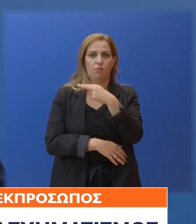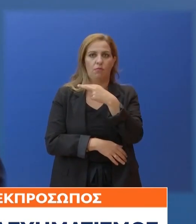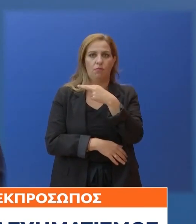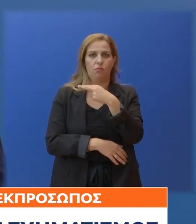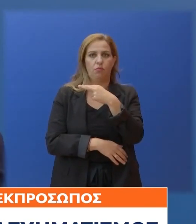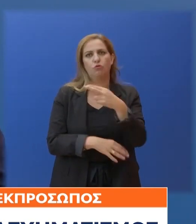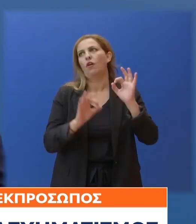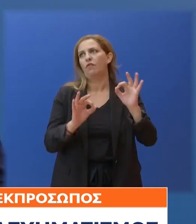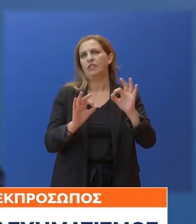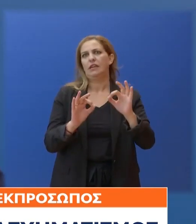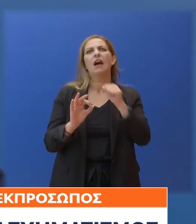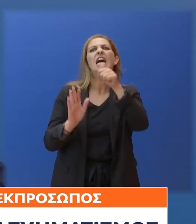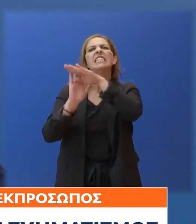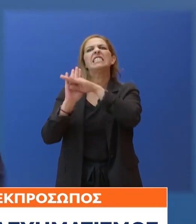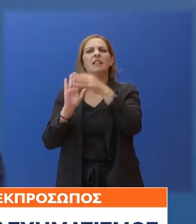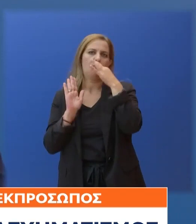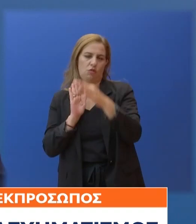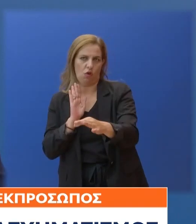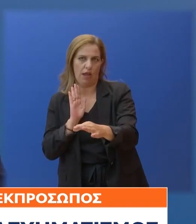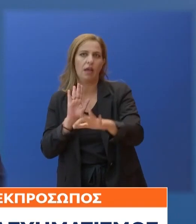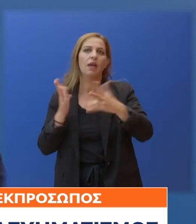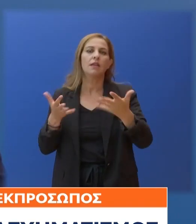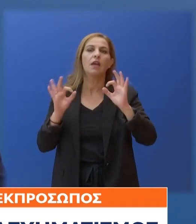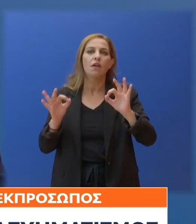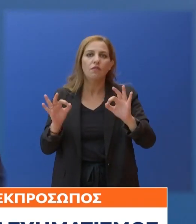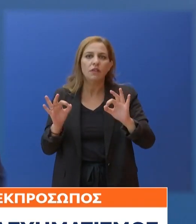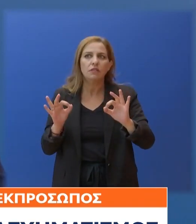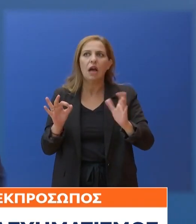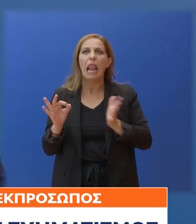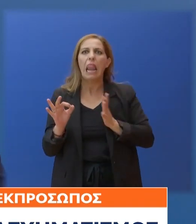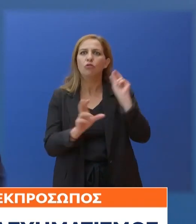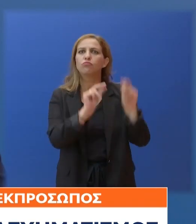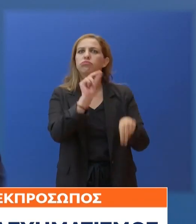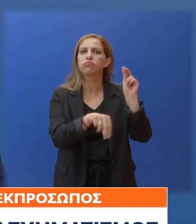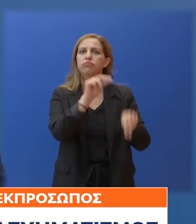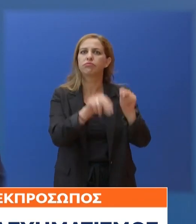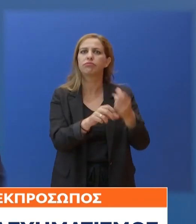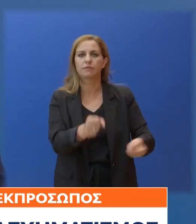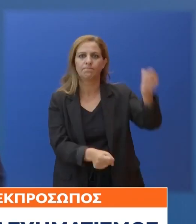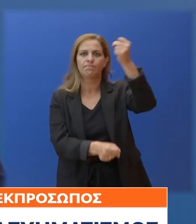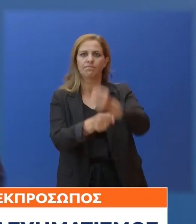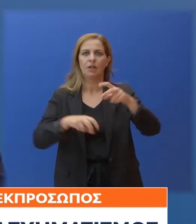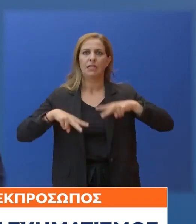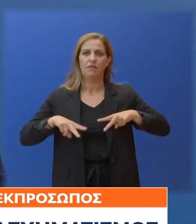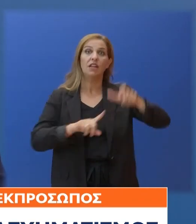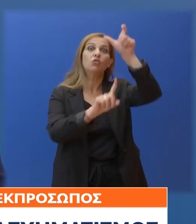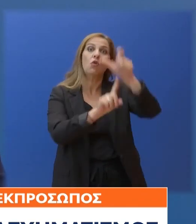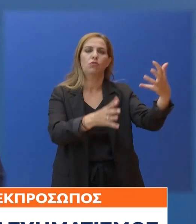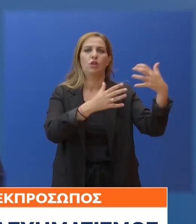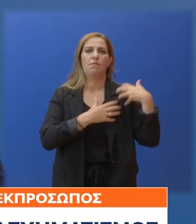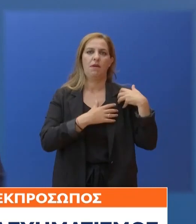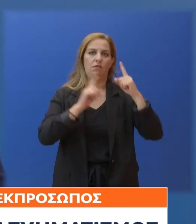προνόμιο συνταγματικά, αλλά και την ευθύνη απέναντι στην ισχυρή πλειοψηφία που του έδωσε την εντολή να κυβερνά, να παίρνει τις αποφάσεις για